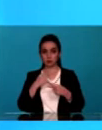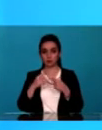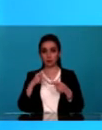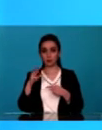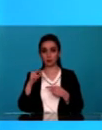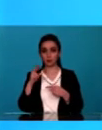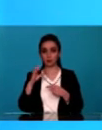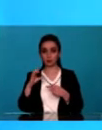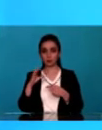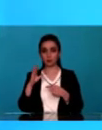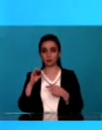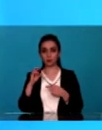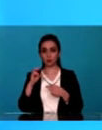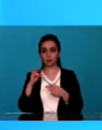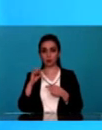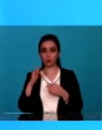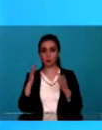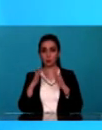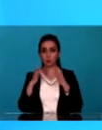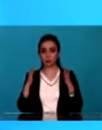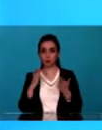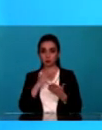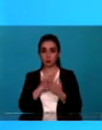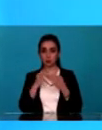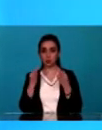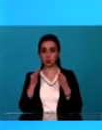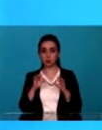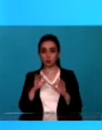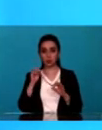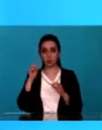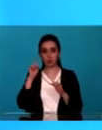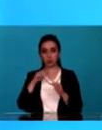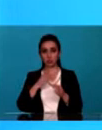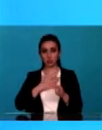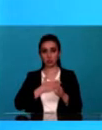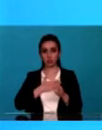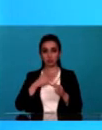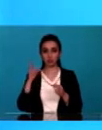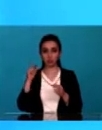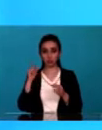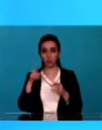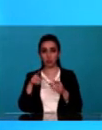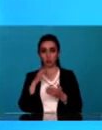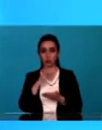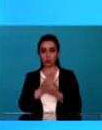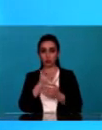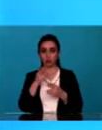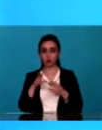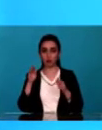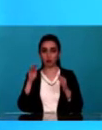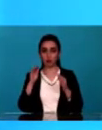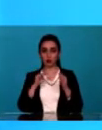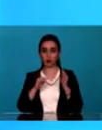Max Value определяет максимально допустимое значение нашего числа, которое находится в этом